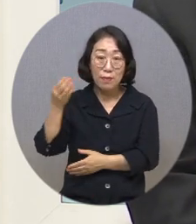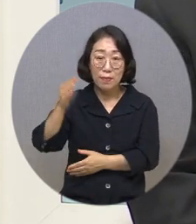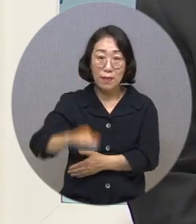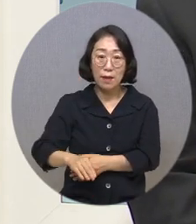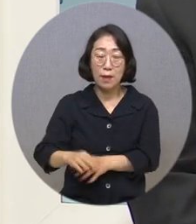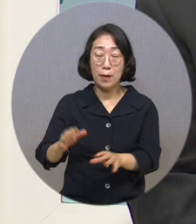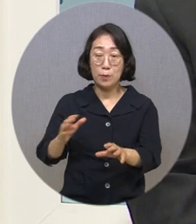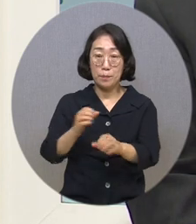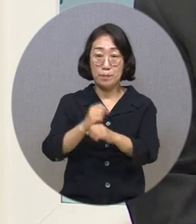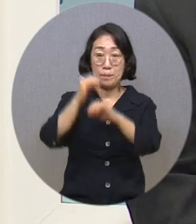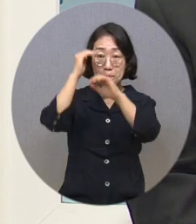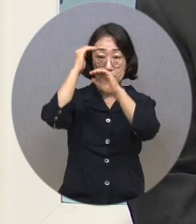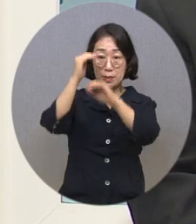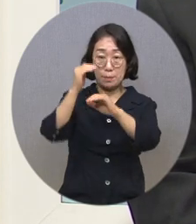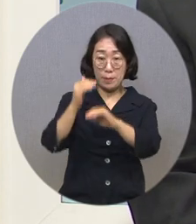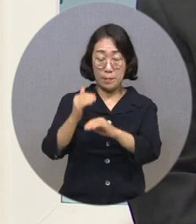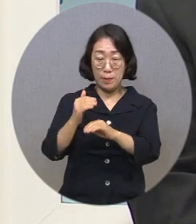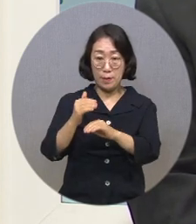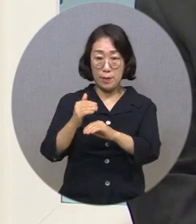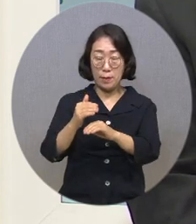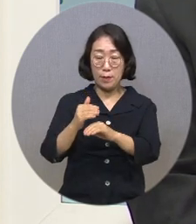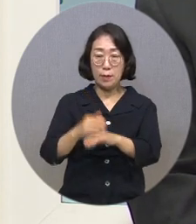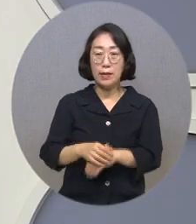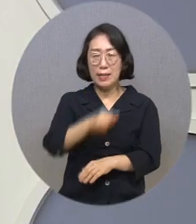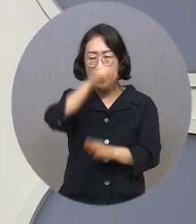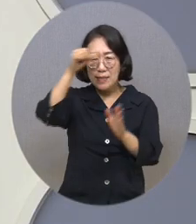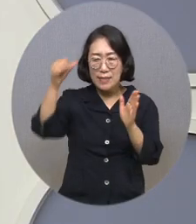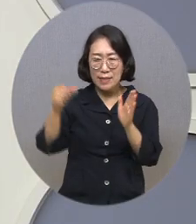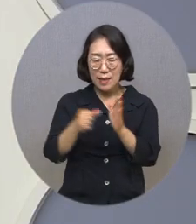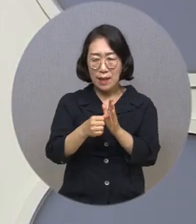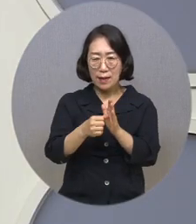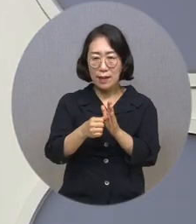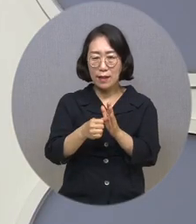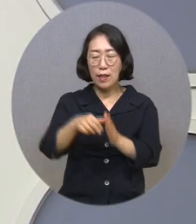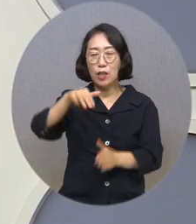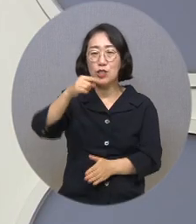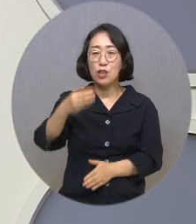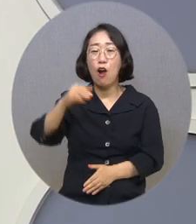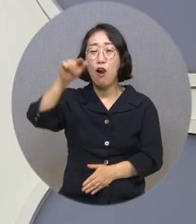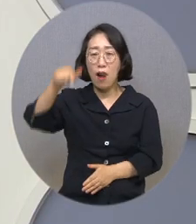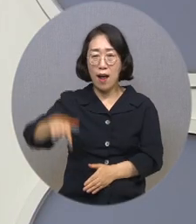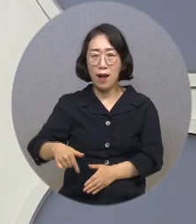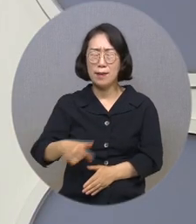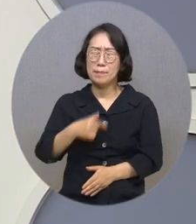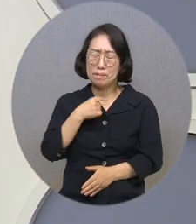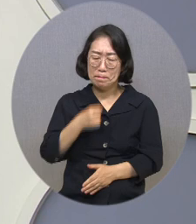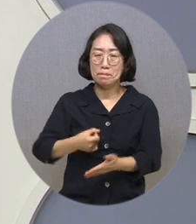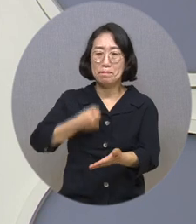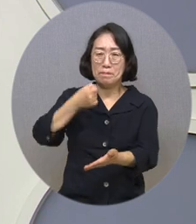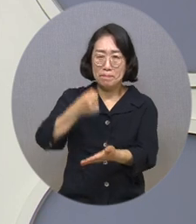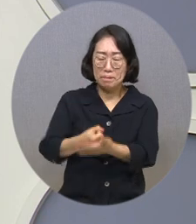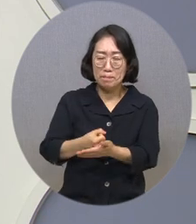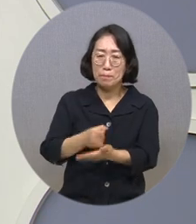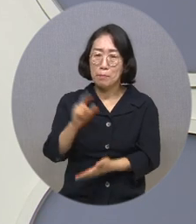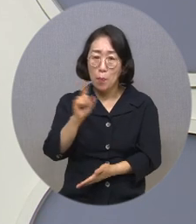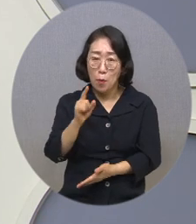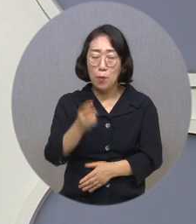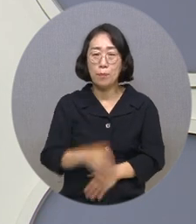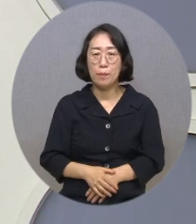정리해서 총장님의 인생 철학이 있으신가요? 네, 그러니까 이제 우리는 교육은 이제